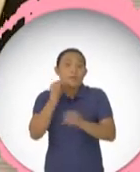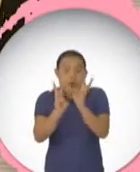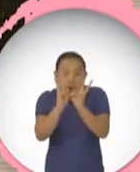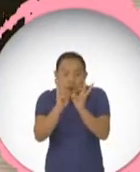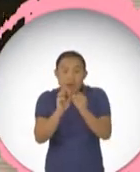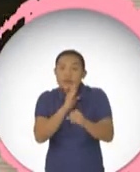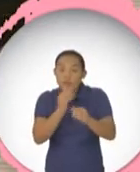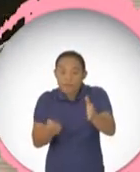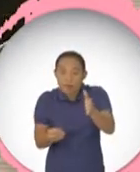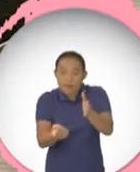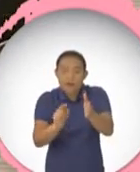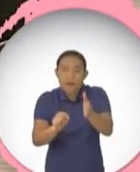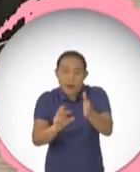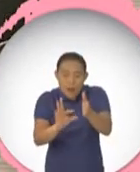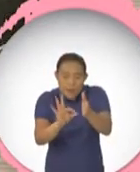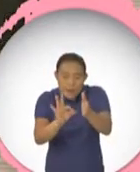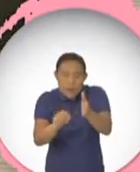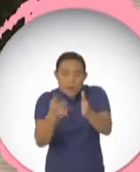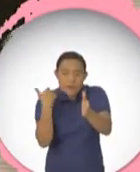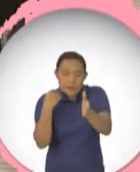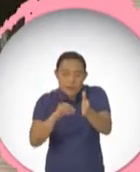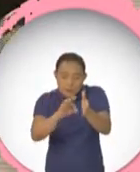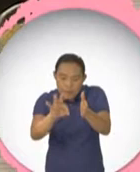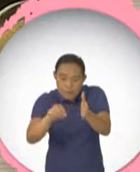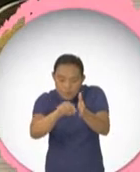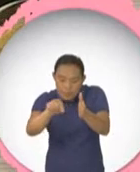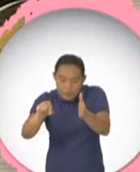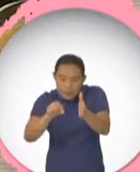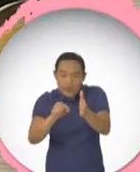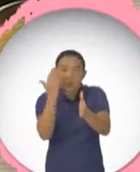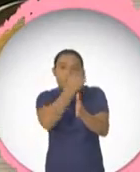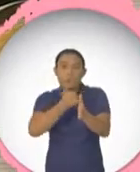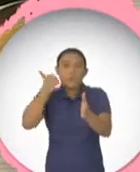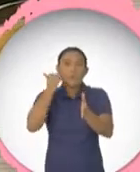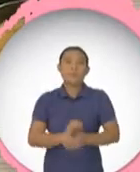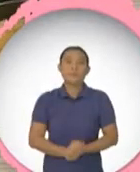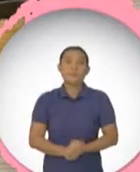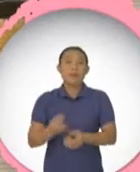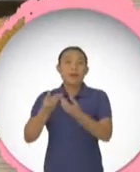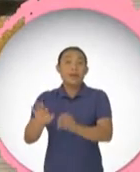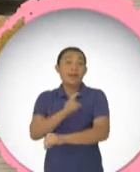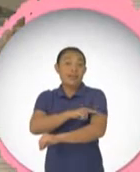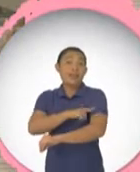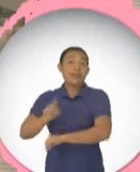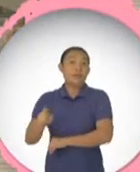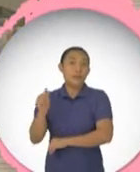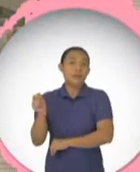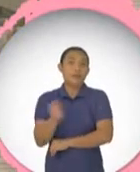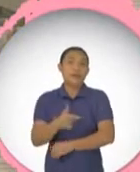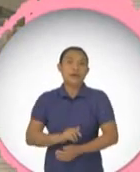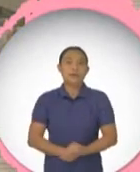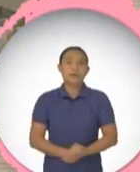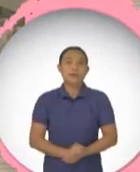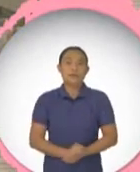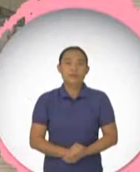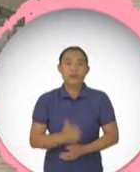ยิ้มๆไม่เป็นเกล็ดสวยงาม งั้นใช้ไข่ขาวดีกว่า ใช้ไข่ขาวน่าจะดีกว่าด้วยแล้วก็ พอดีมันเป็นของ